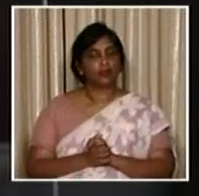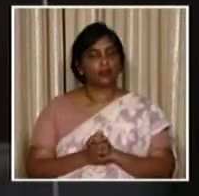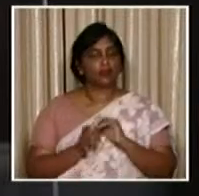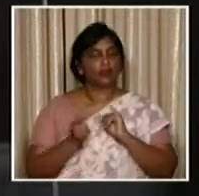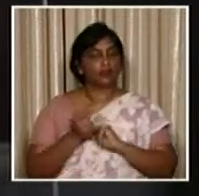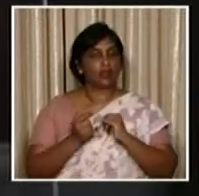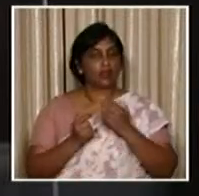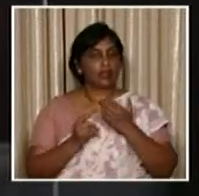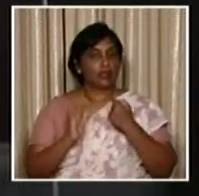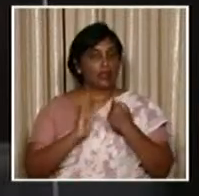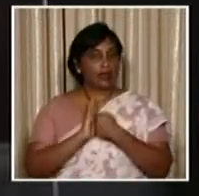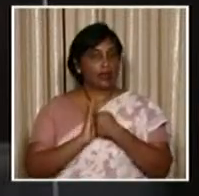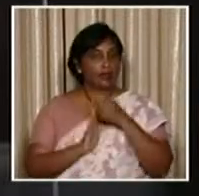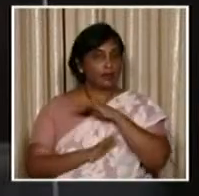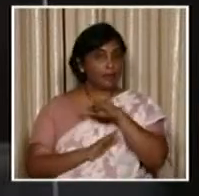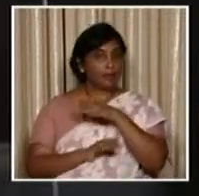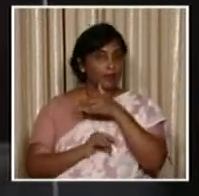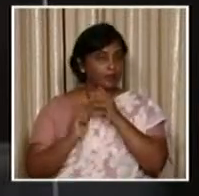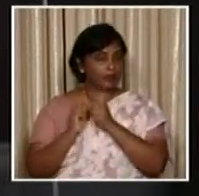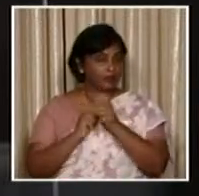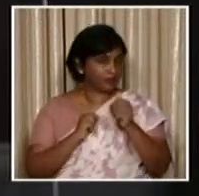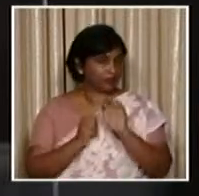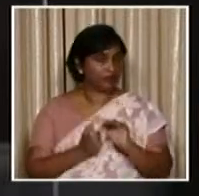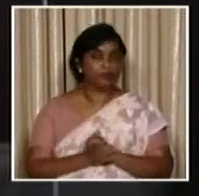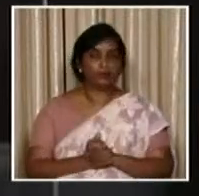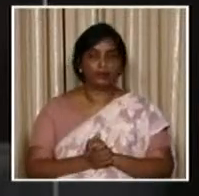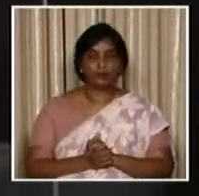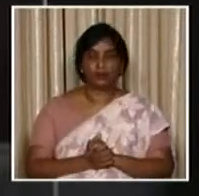Sarange Naginir Pradeshaya Thula Hasirima.